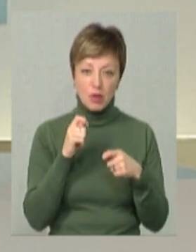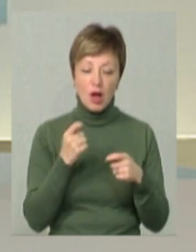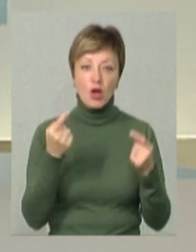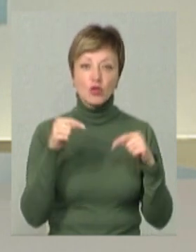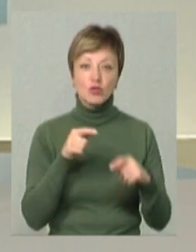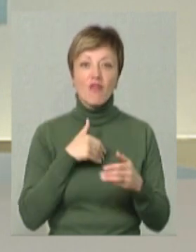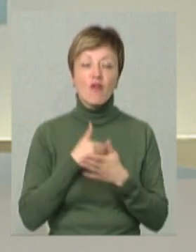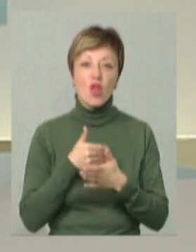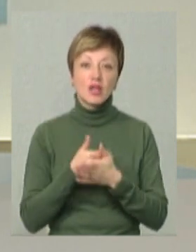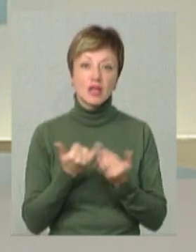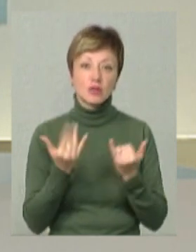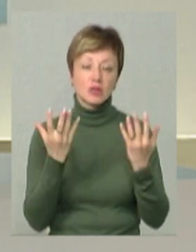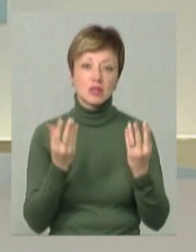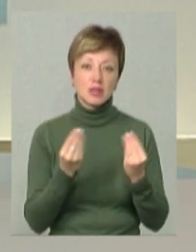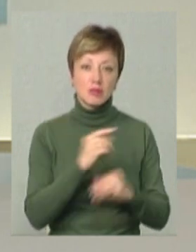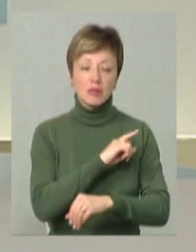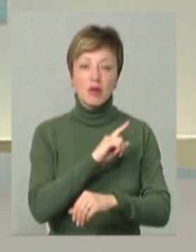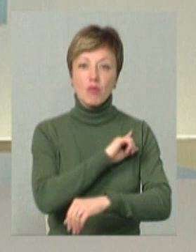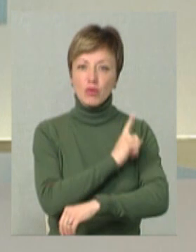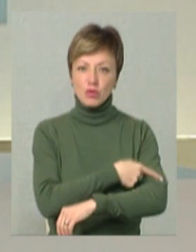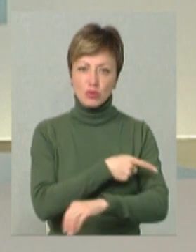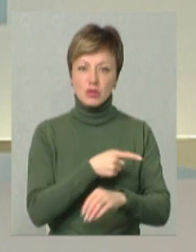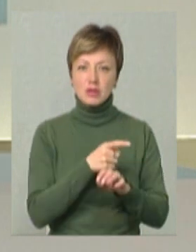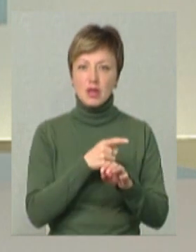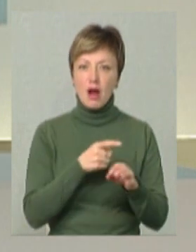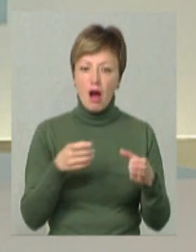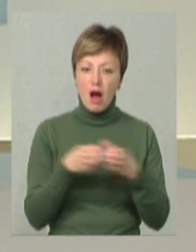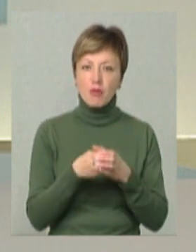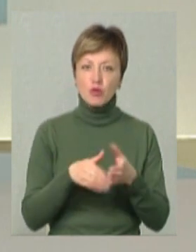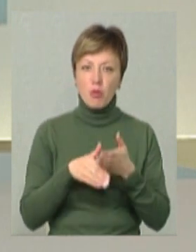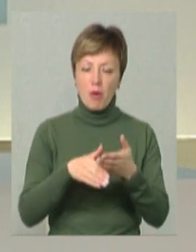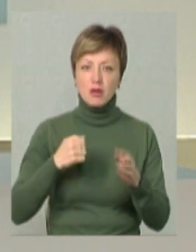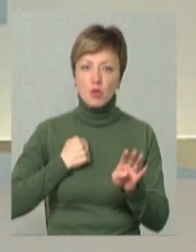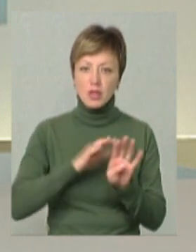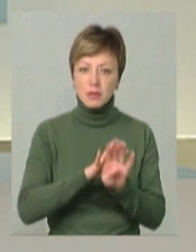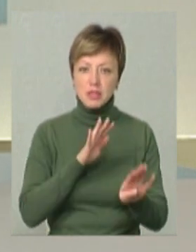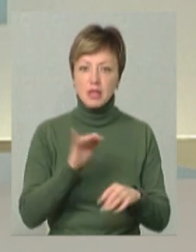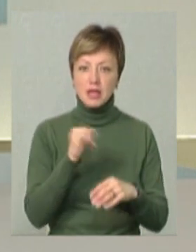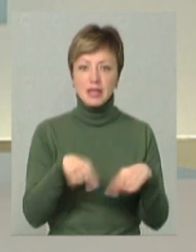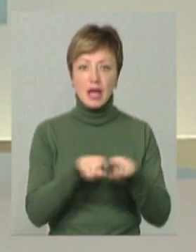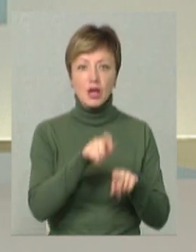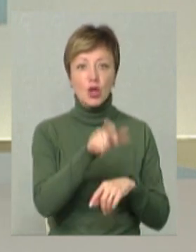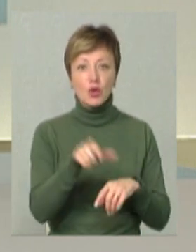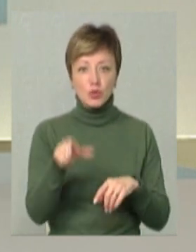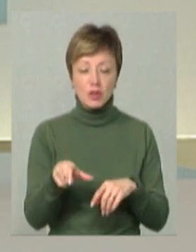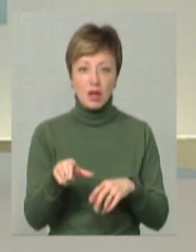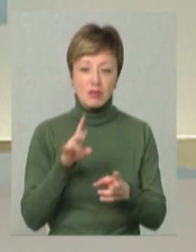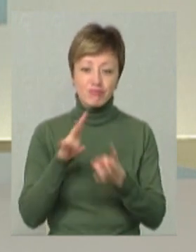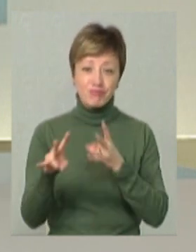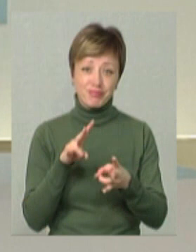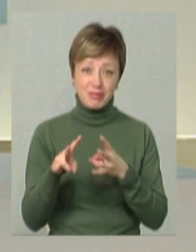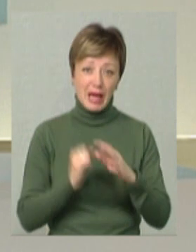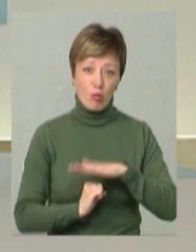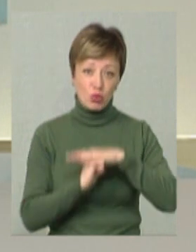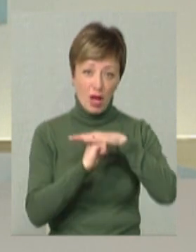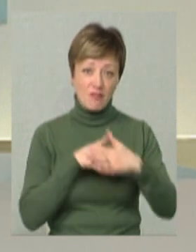що волонтери – це на сьогодні дуже потужна армія, яка допомагає нашим Збройним силам. І ось такі люди, вони підривають репутацію